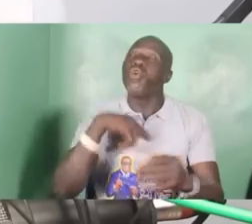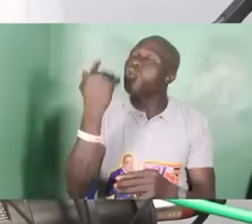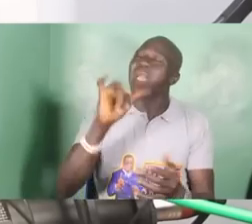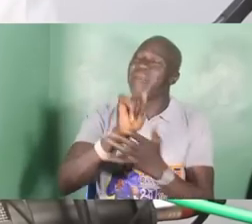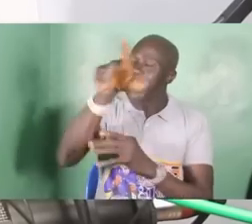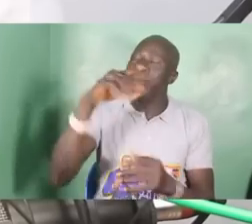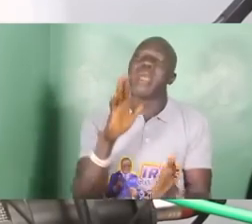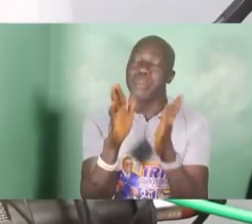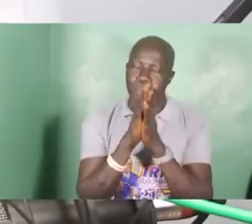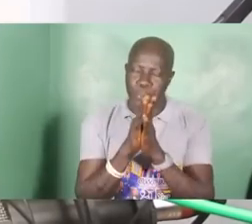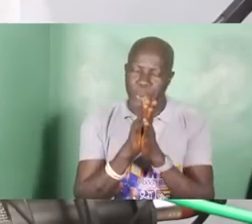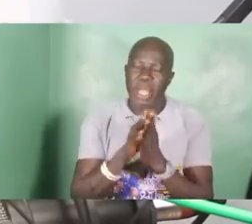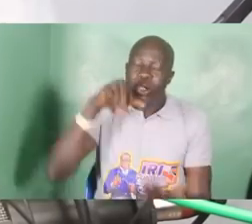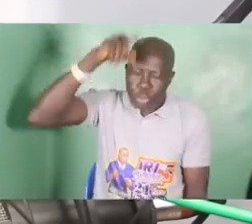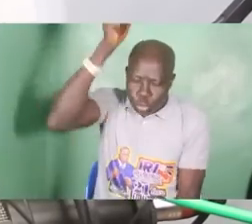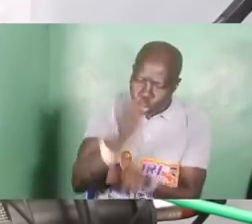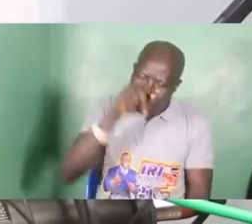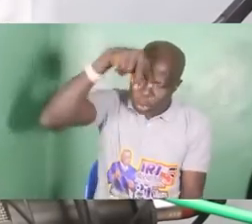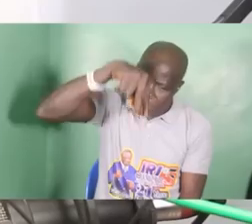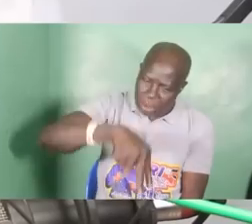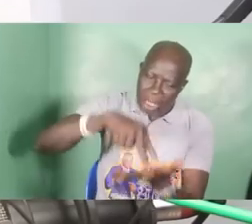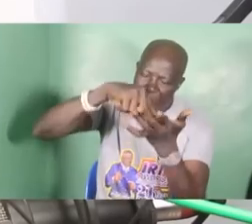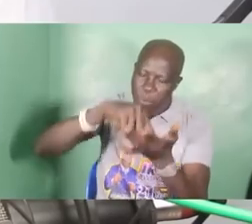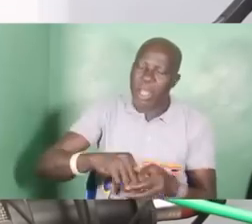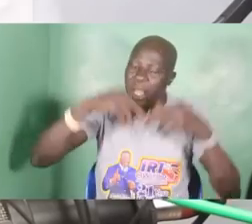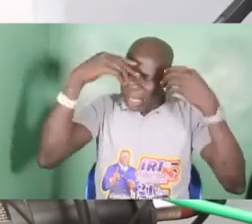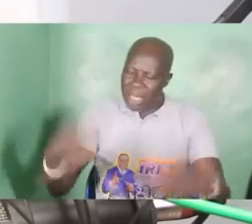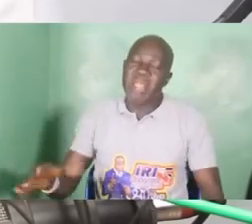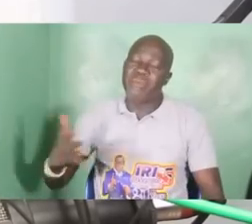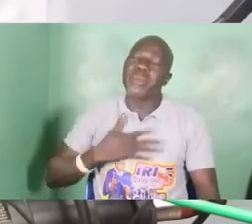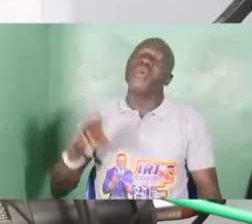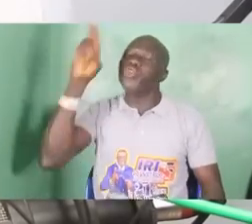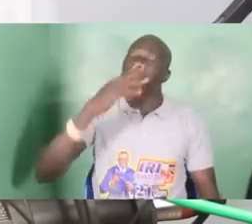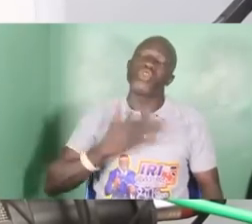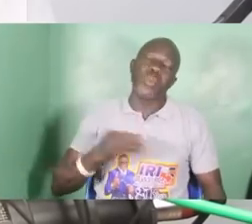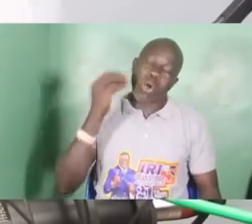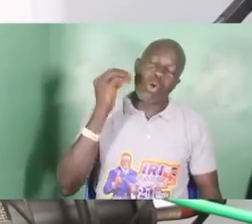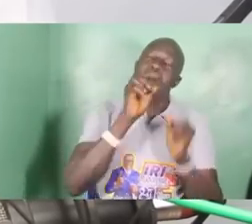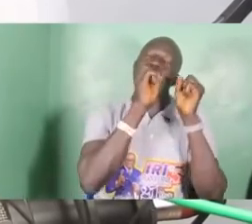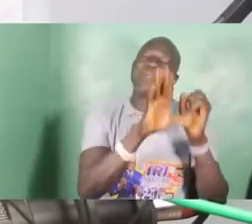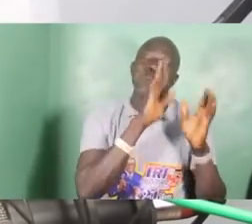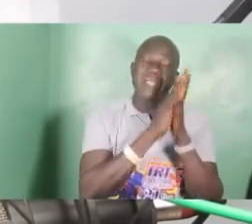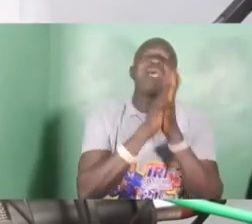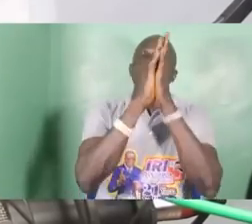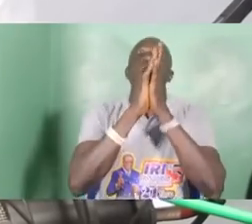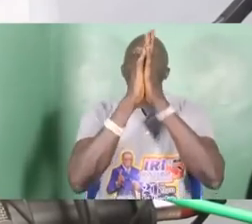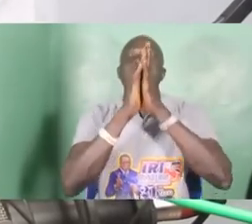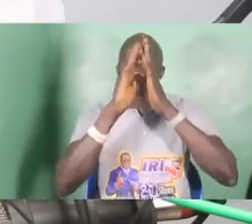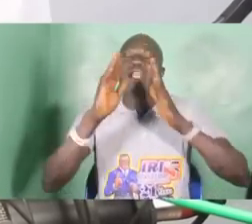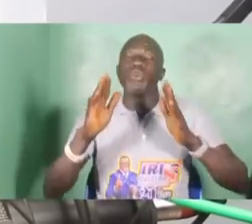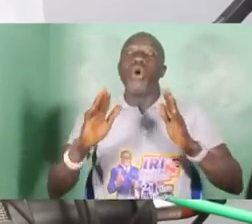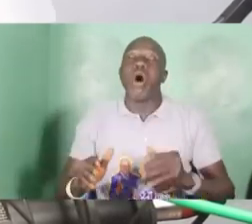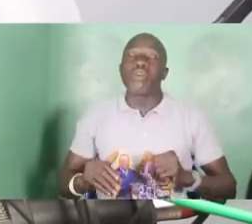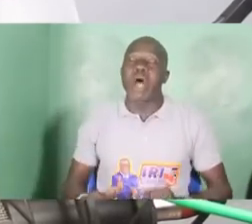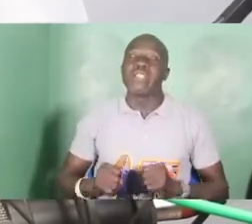lè gbàdúrà. Ẹ kàn dìde dúró. Ẹ fi ilé mi ṣe ìbùkún. Ó yà àdúrà.